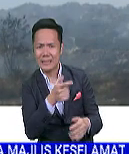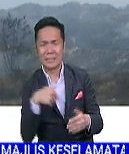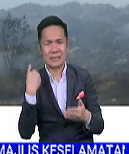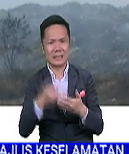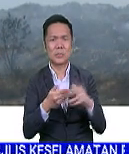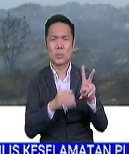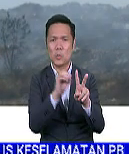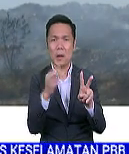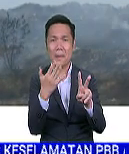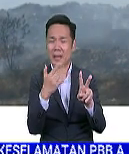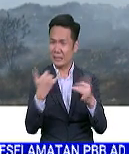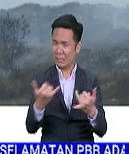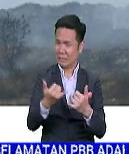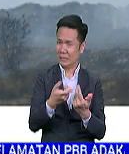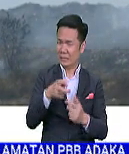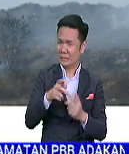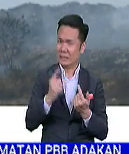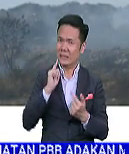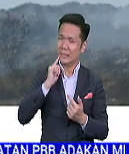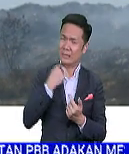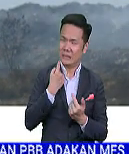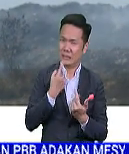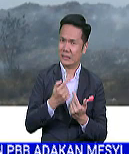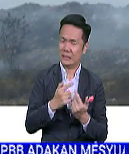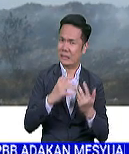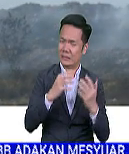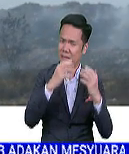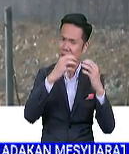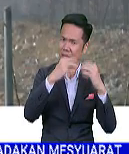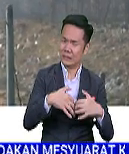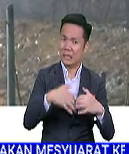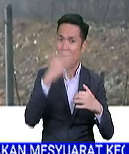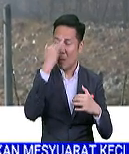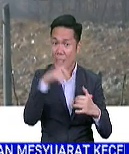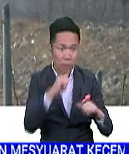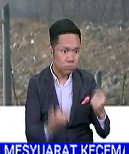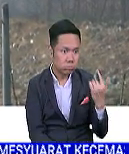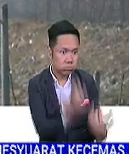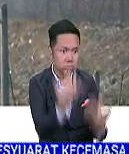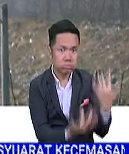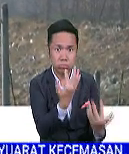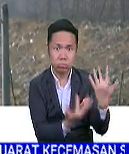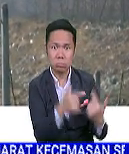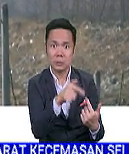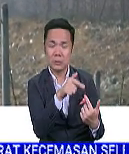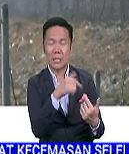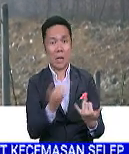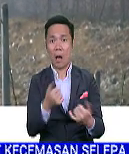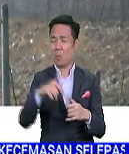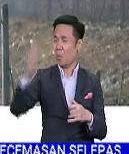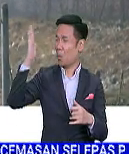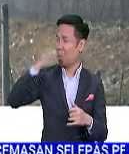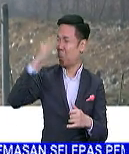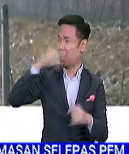itu menjadi semakin serius apabila kemuncaknya kini menyebabkan kebakaran besar yang mengakibatkan pencemaran